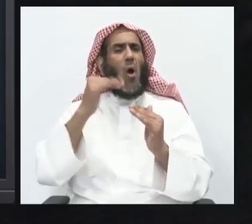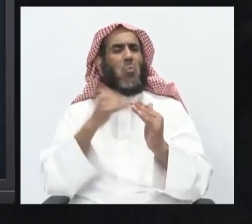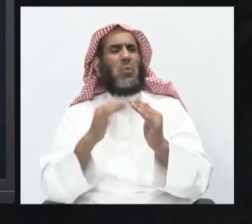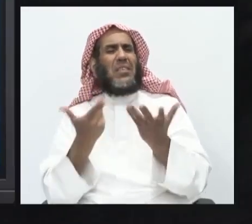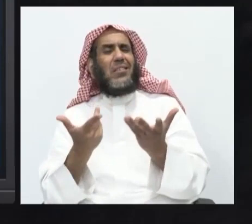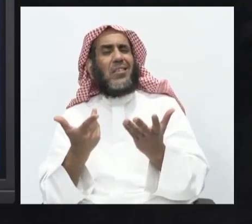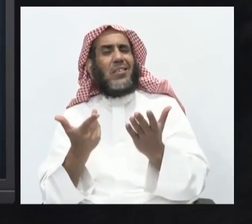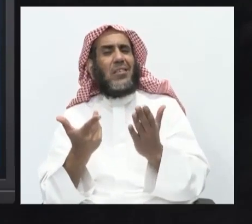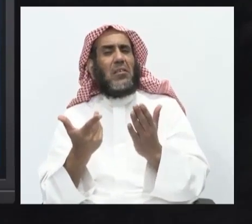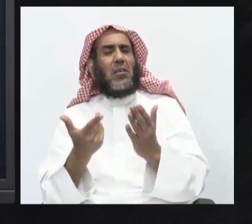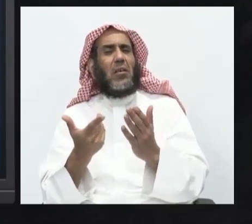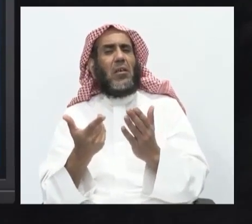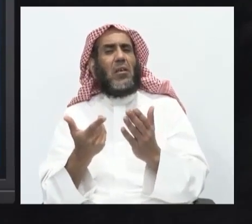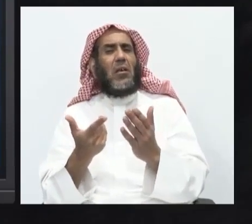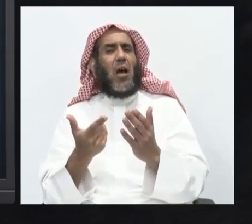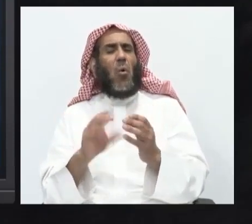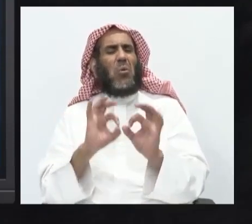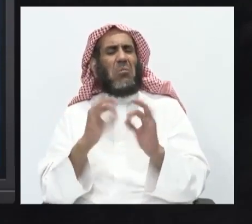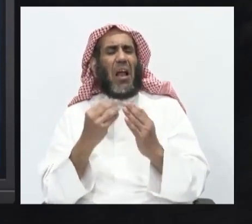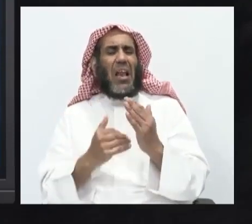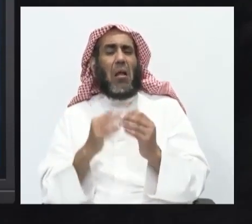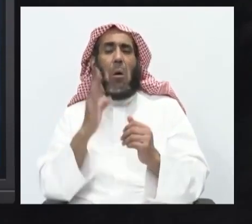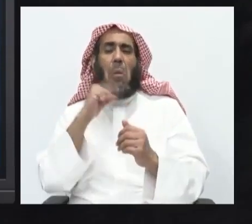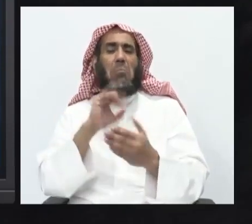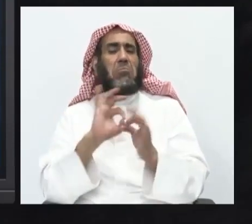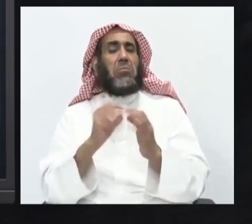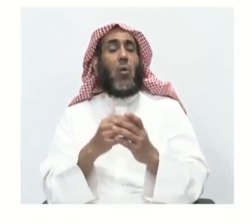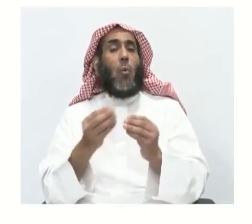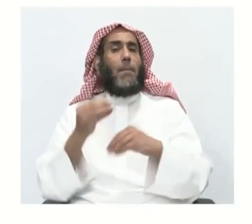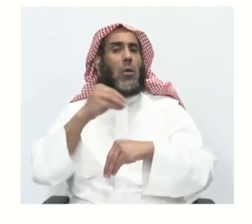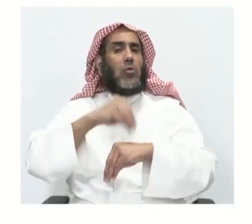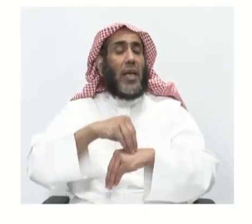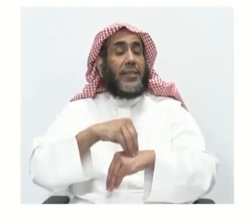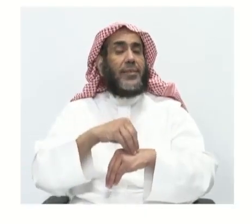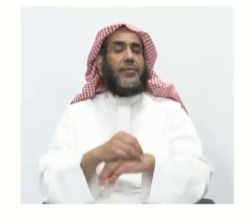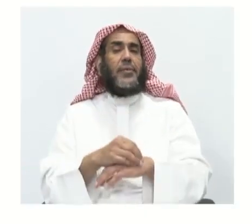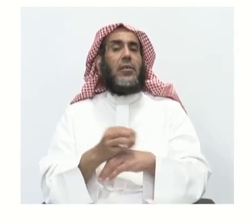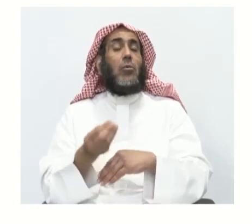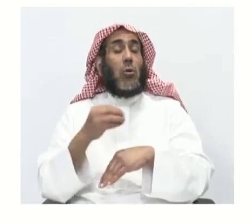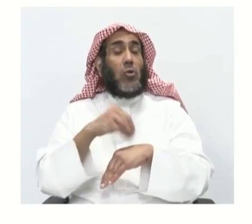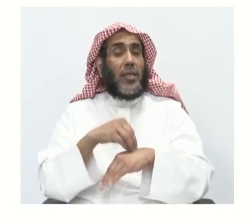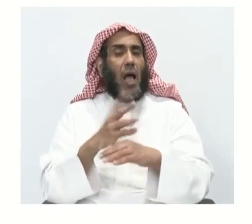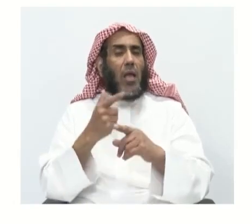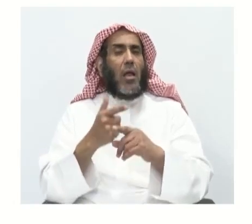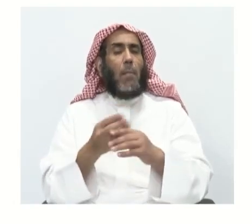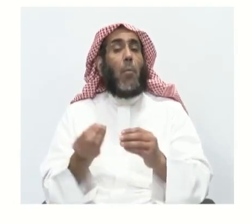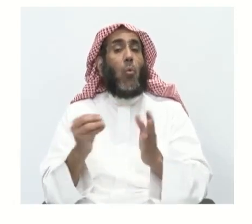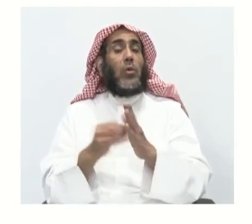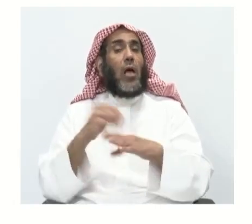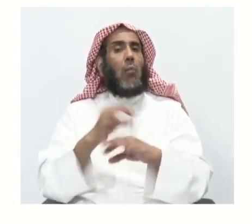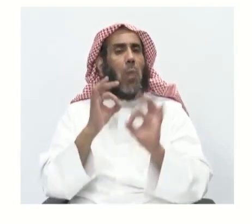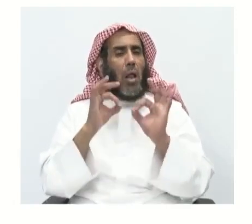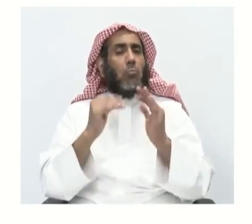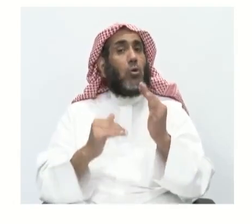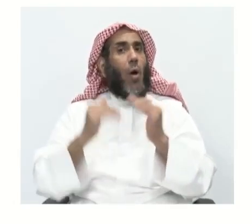متوسط او اتقنته قليلا او لم تتقن كذلك ما يزاد الزياده هنا ايضا موضوع الزياده هل اتقنته